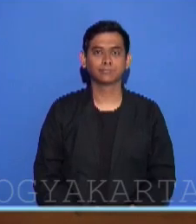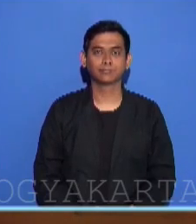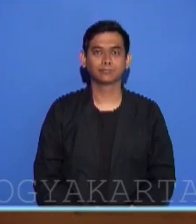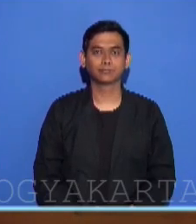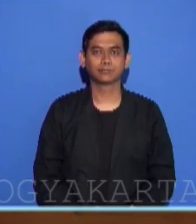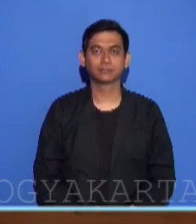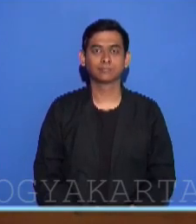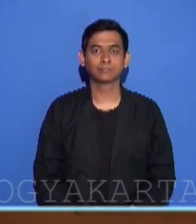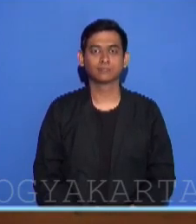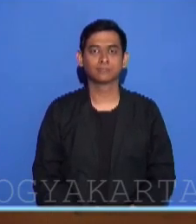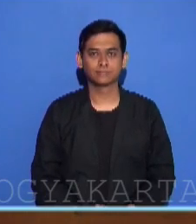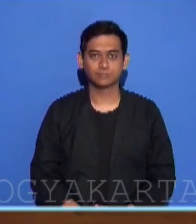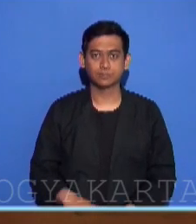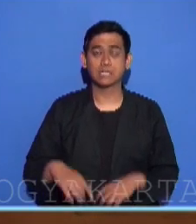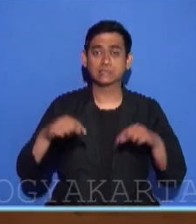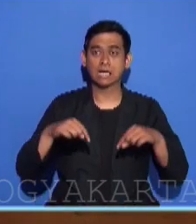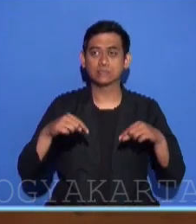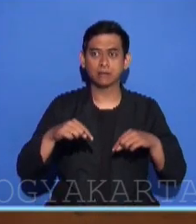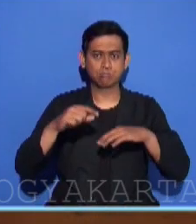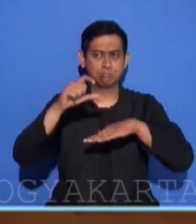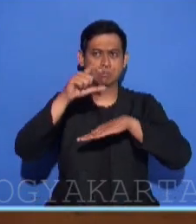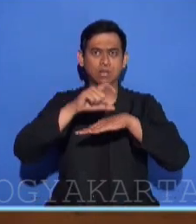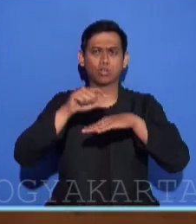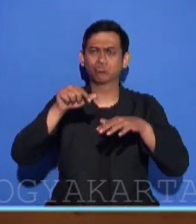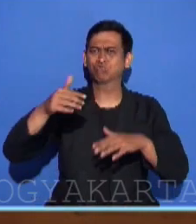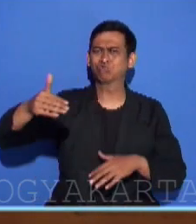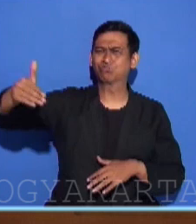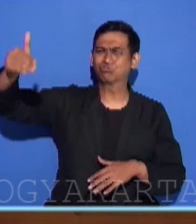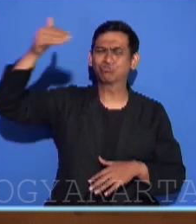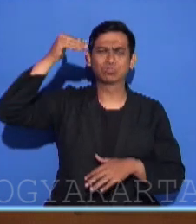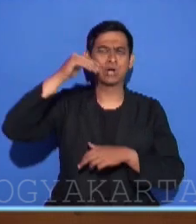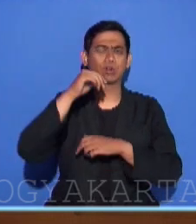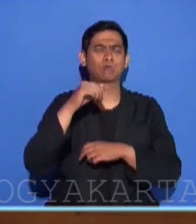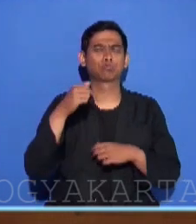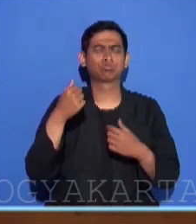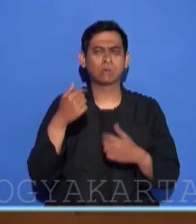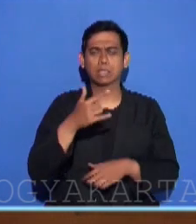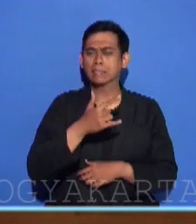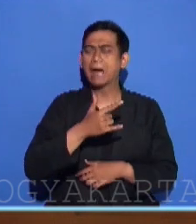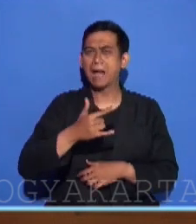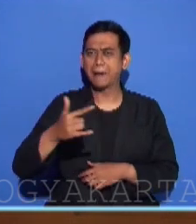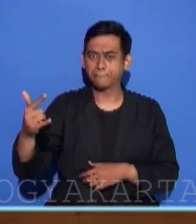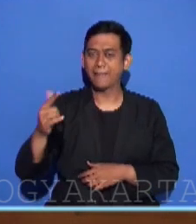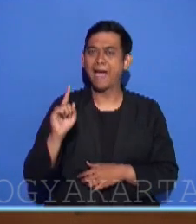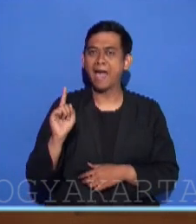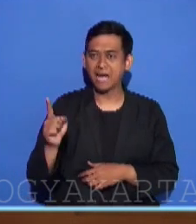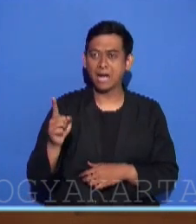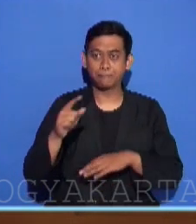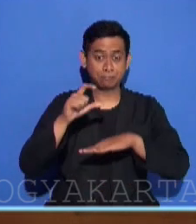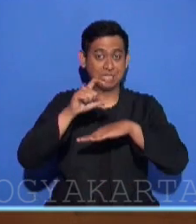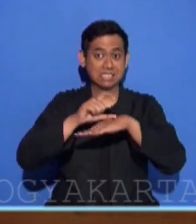salah setunggal masjid Kin ingkang tasih saged dipun panggaken struktur wewangunanipunih men Masjid Agung plet